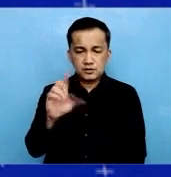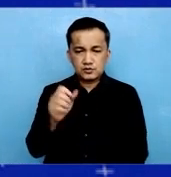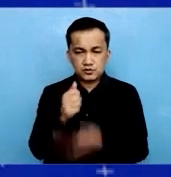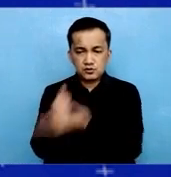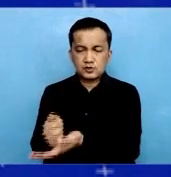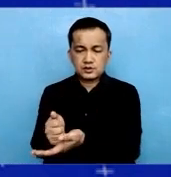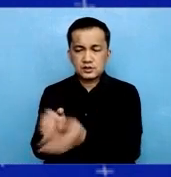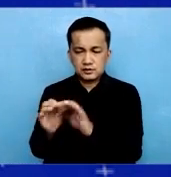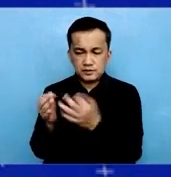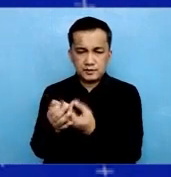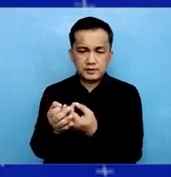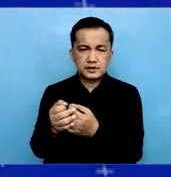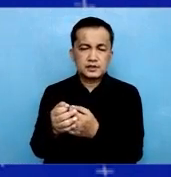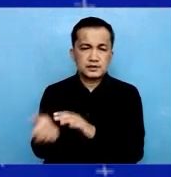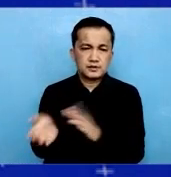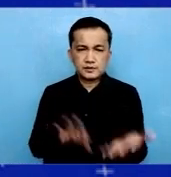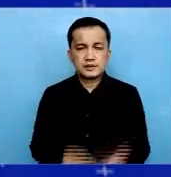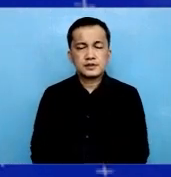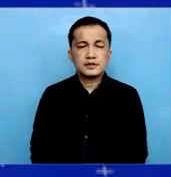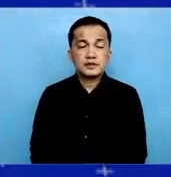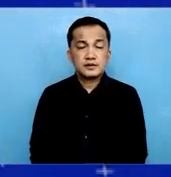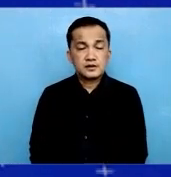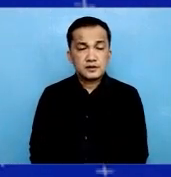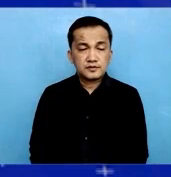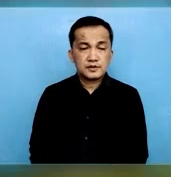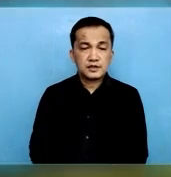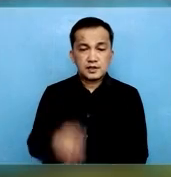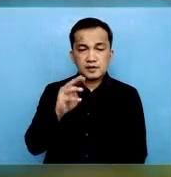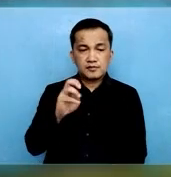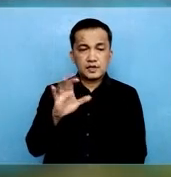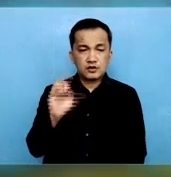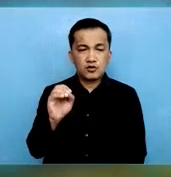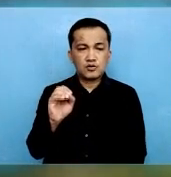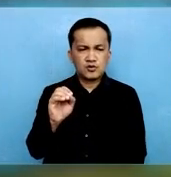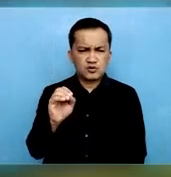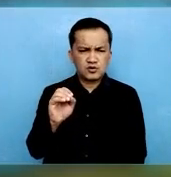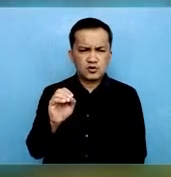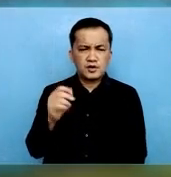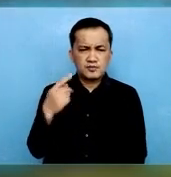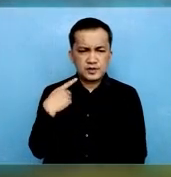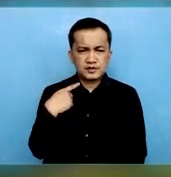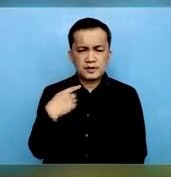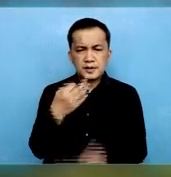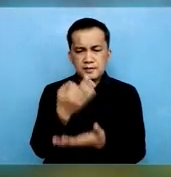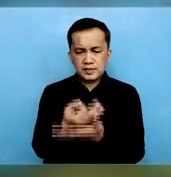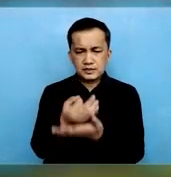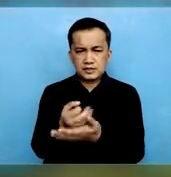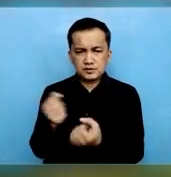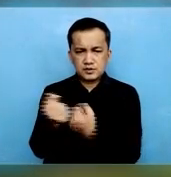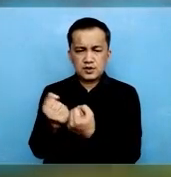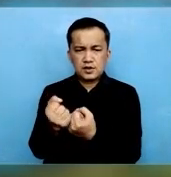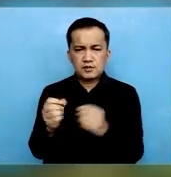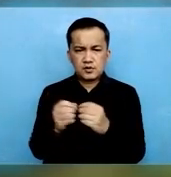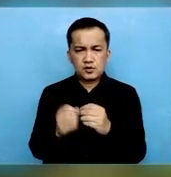sa buhay ng mga biktima. From Meco po, meron financial assistance but more on OWA.